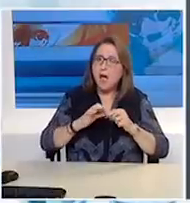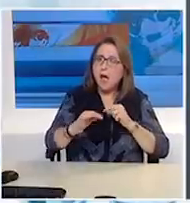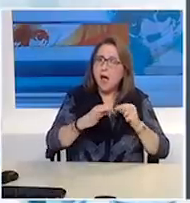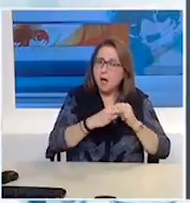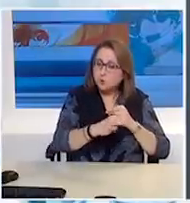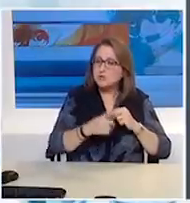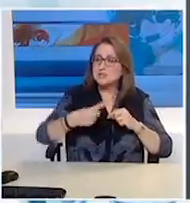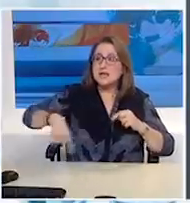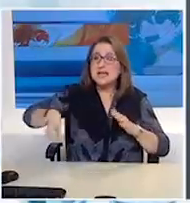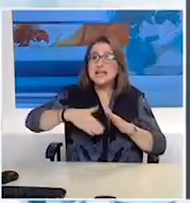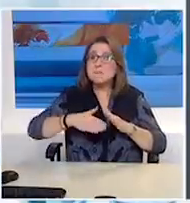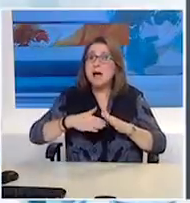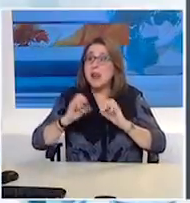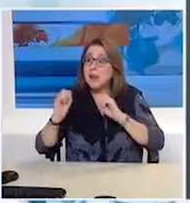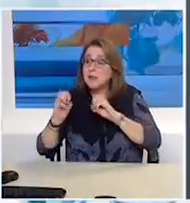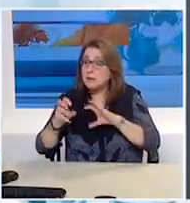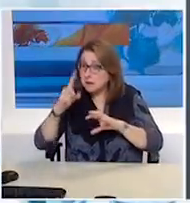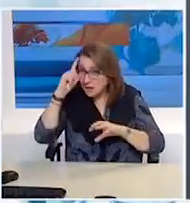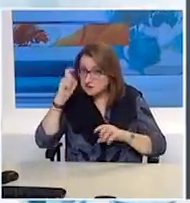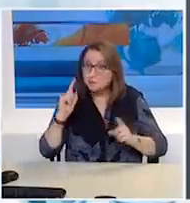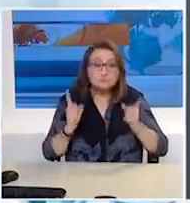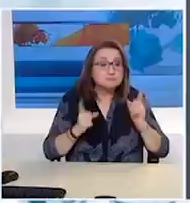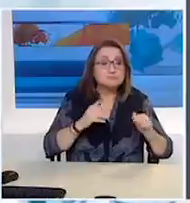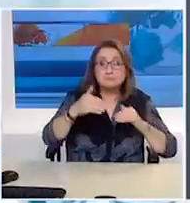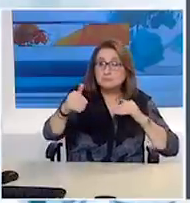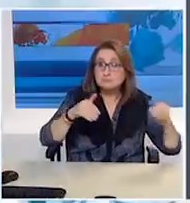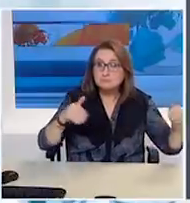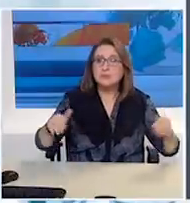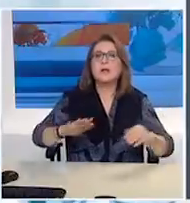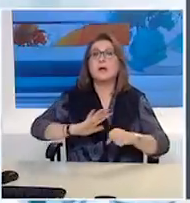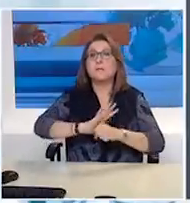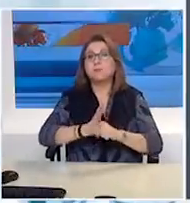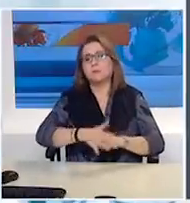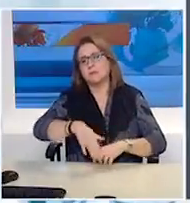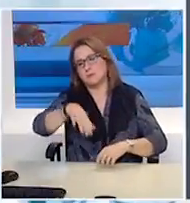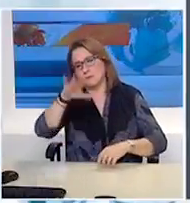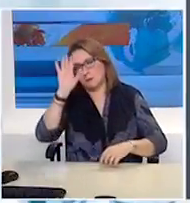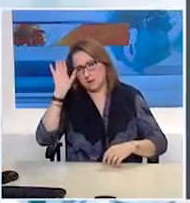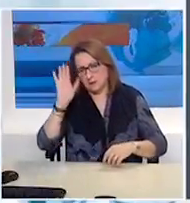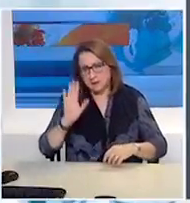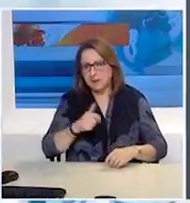του προσωπικού, σε μια χαμηλή πληρότητα της τάξης του